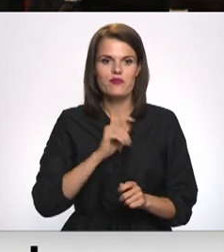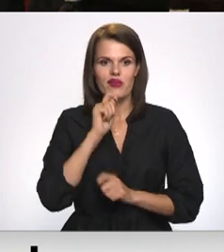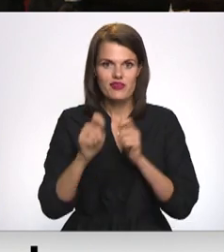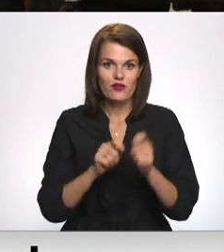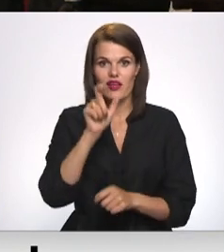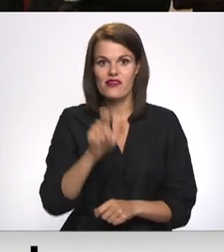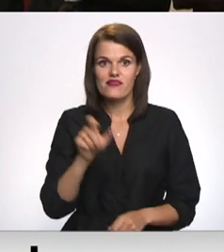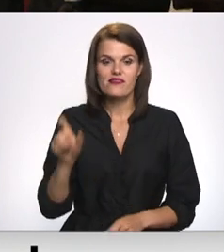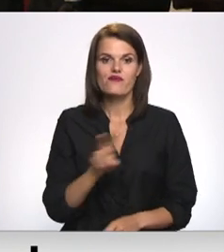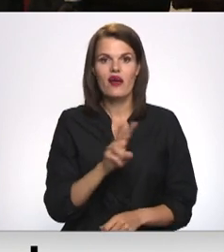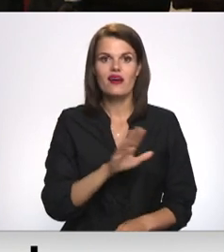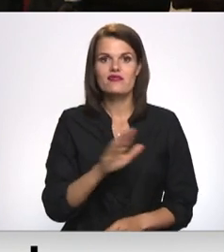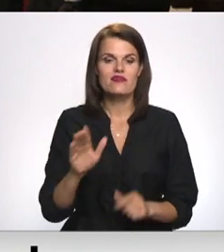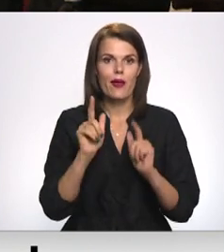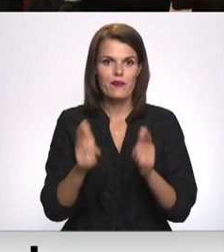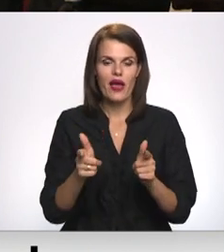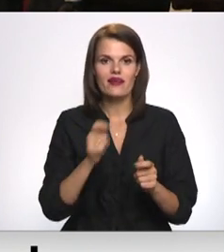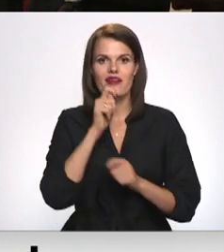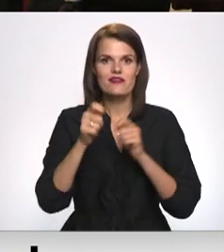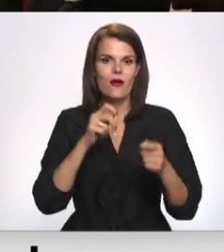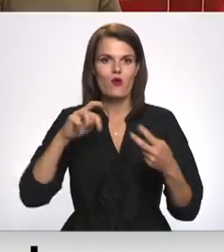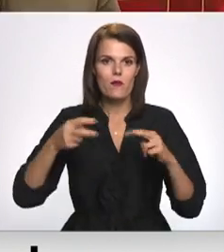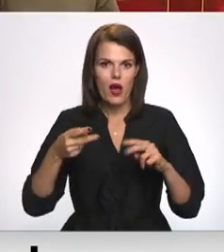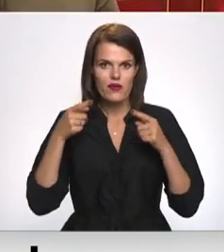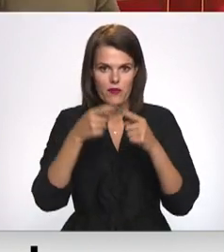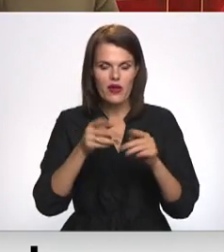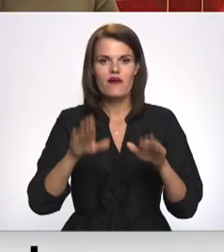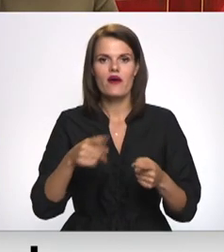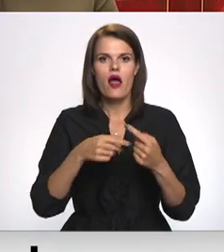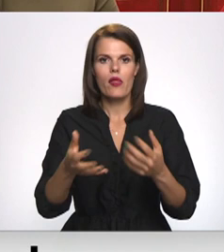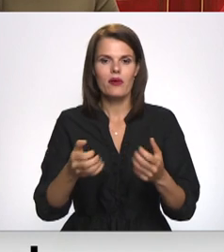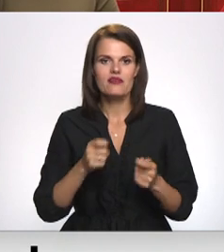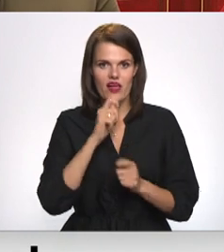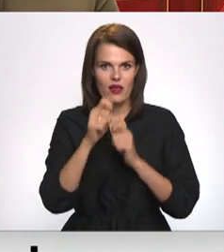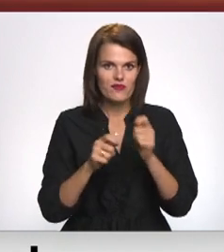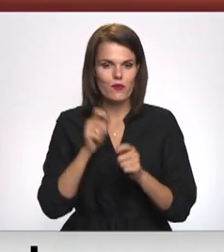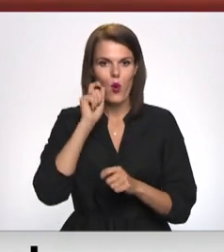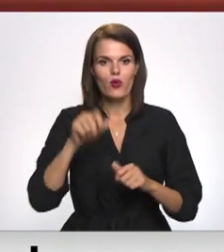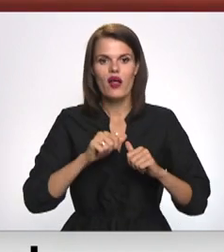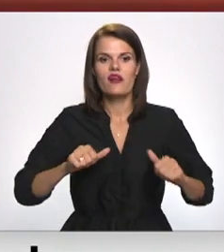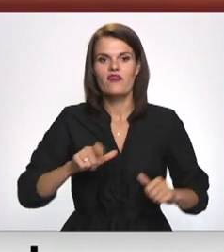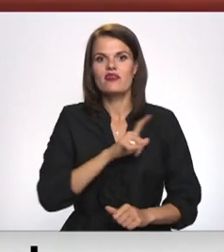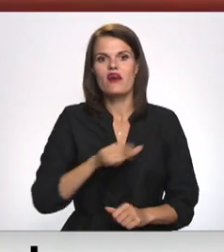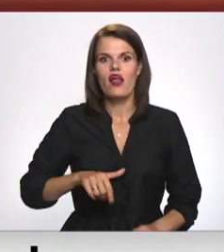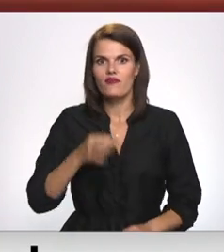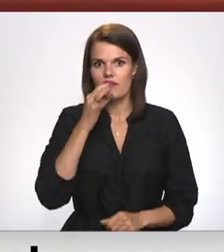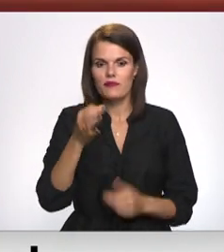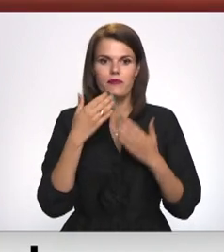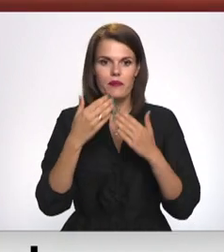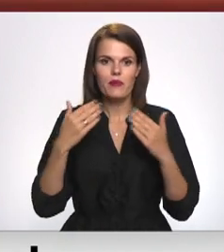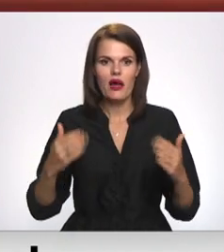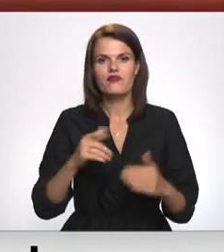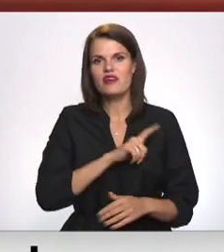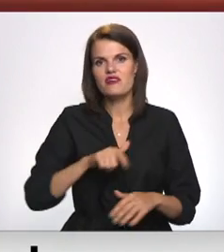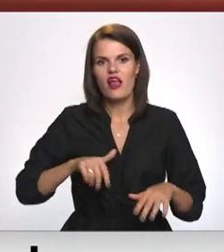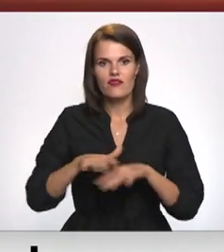kas nepiekrīt ziedojuma mērķa maiņai, savu ziedojumu varēs saņemt atpakaļ. Ukrainas vēstnieks Latvijā pauž pateicību Latvijas